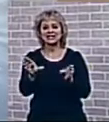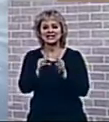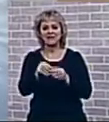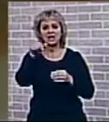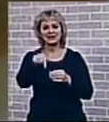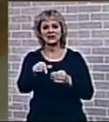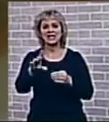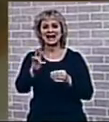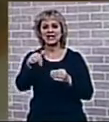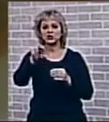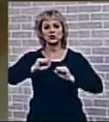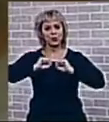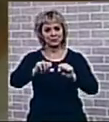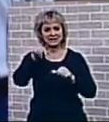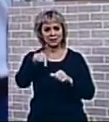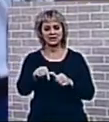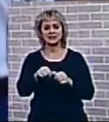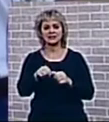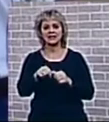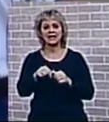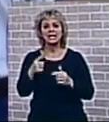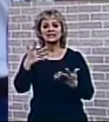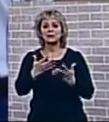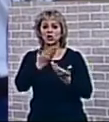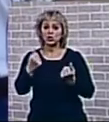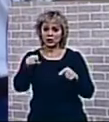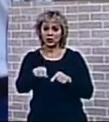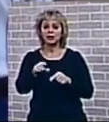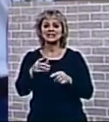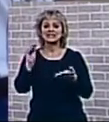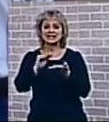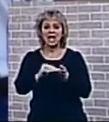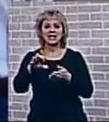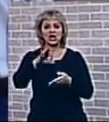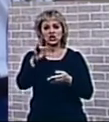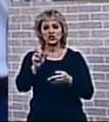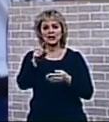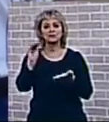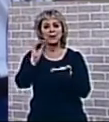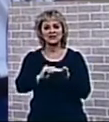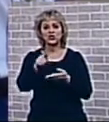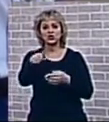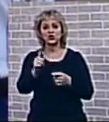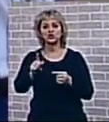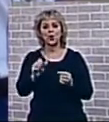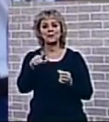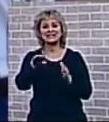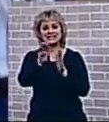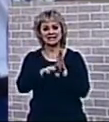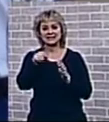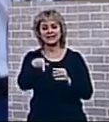и радиационной безопасностью. Сомнений точно нет, поэтому знак лишний раз тому подтверждение и прохождение